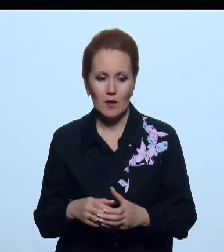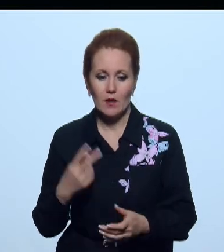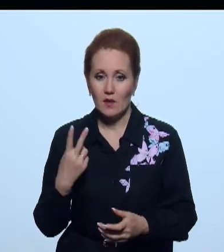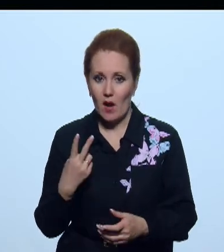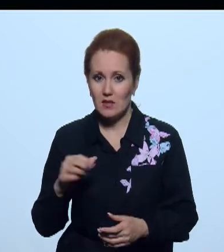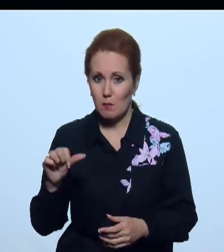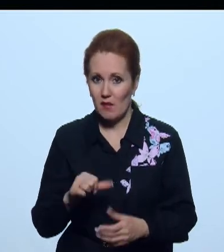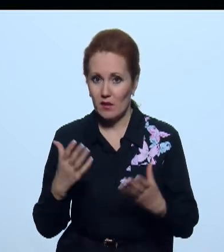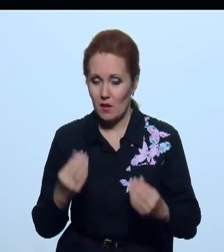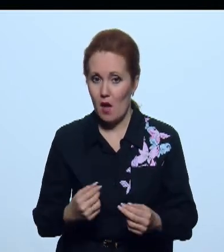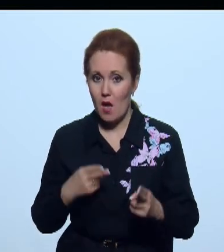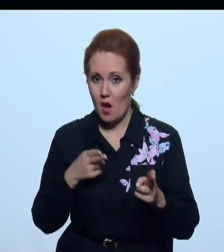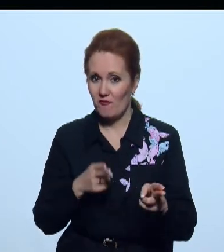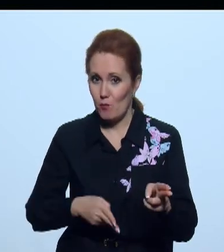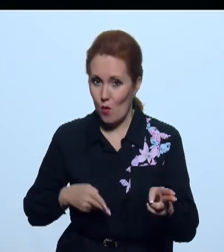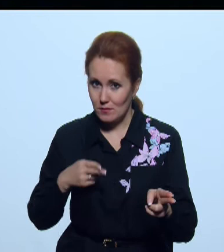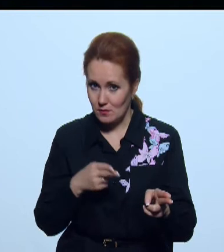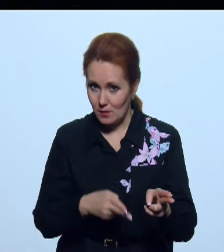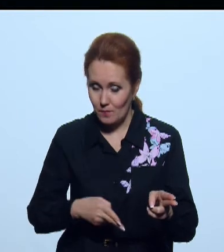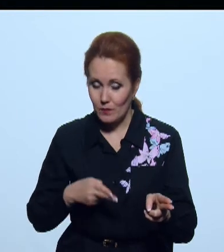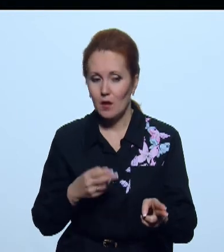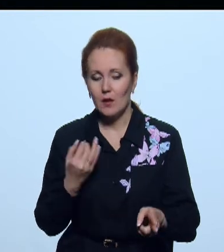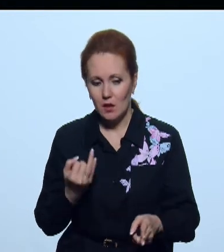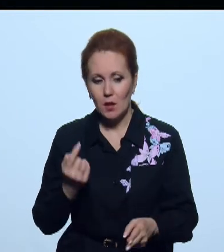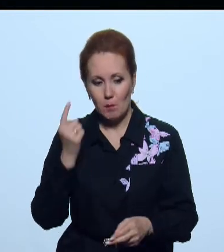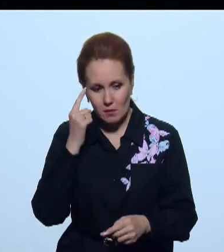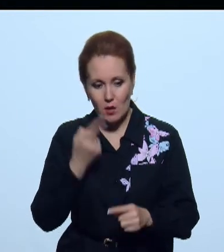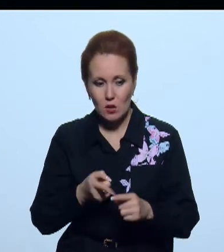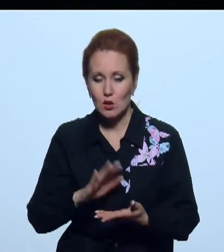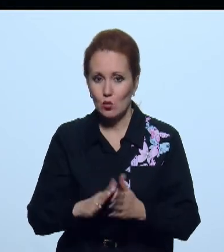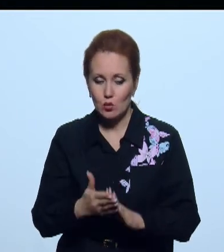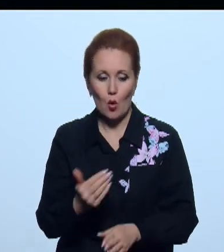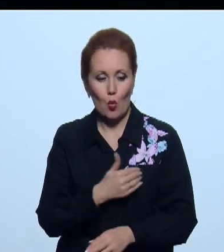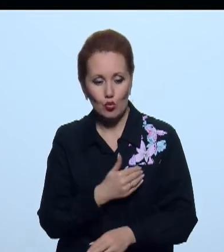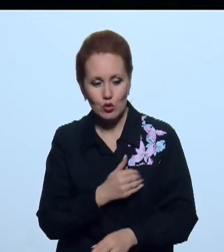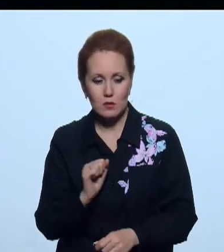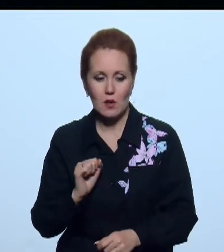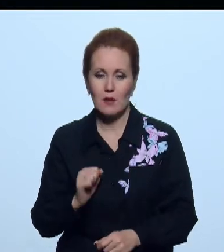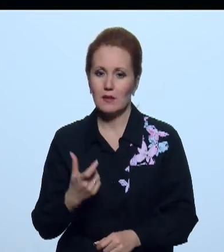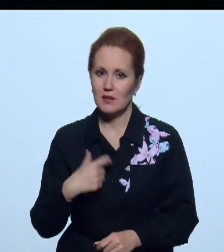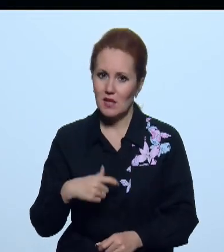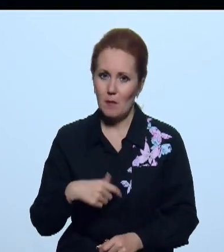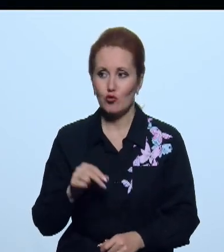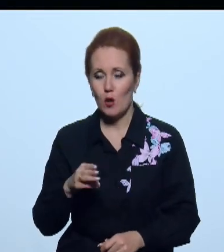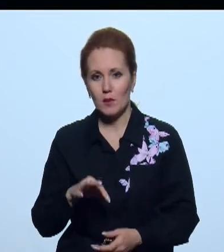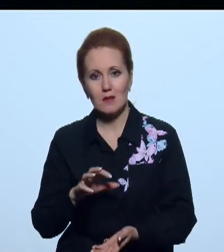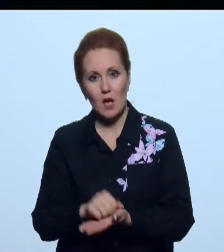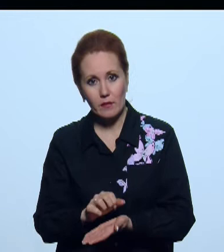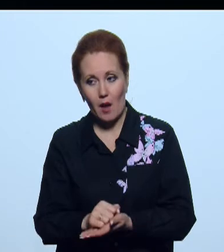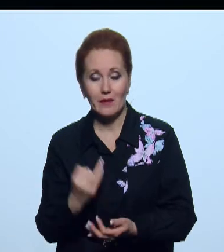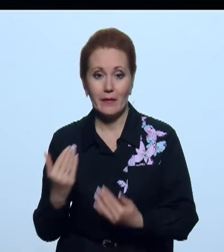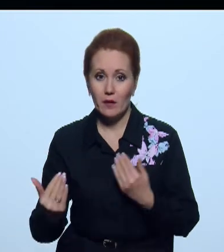2,5 дня ехали в поезде, и, безусловно, понимаете эту ситуацию, что хочется себя чем-то занять, и себя, и